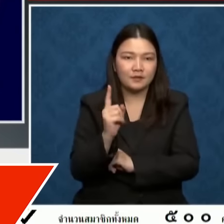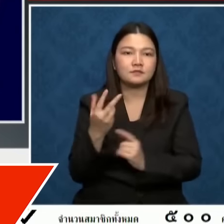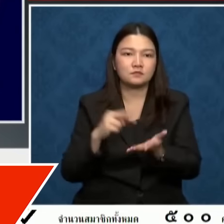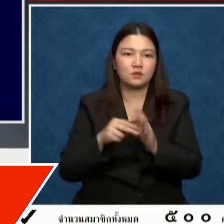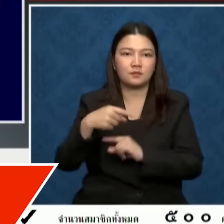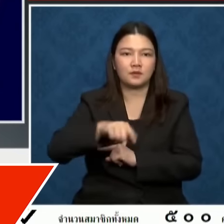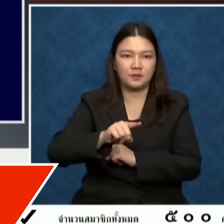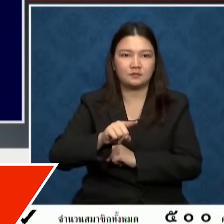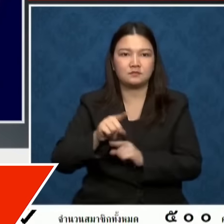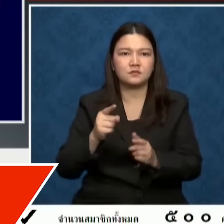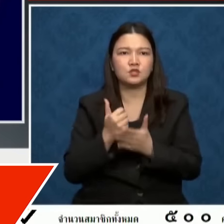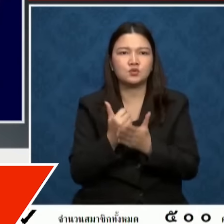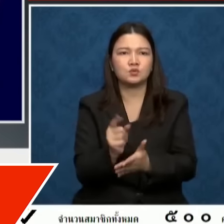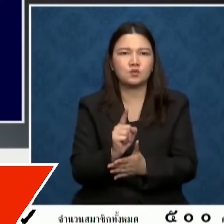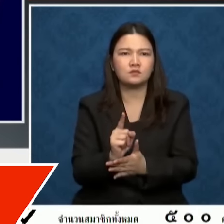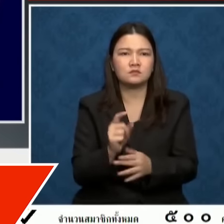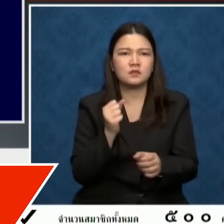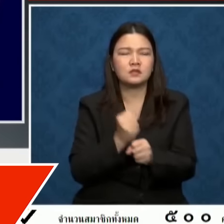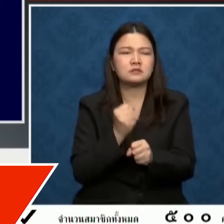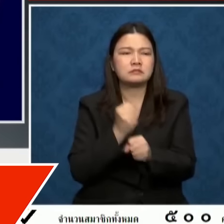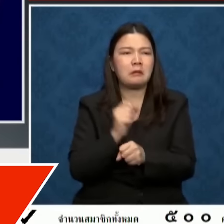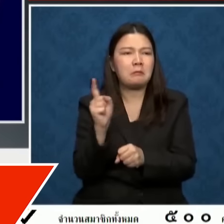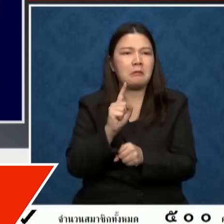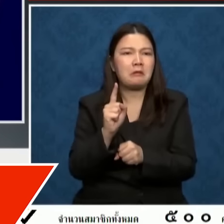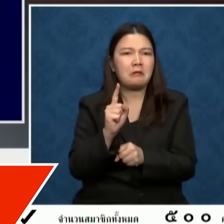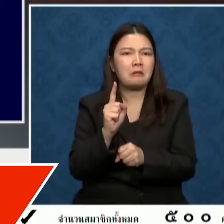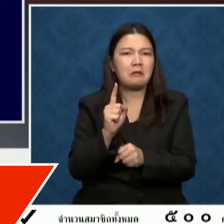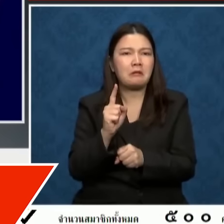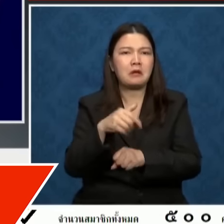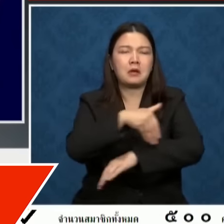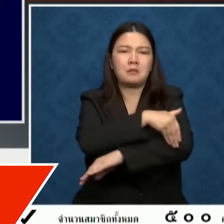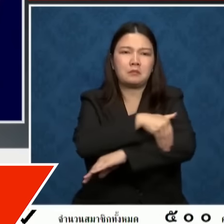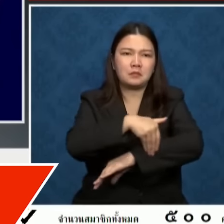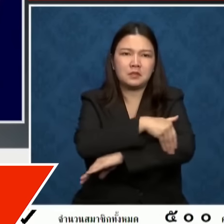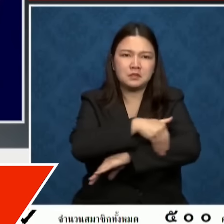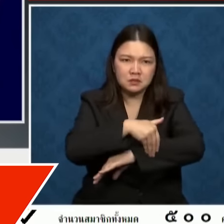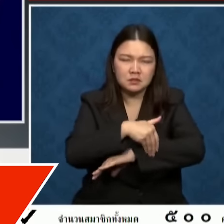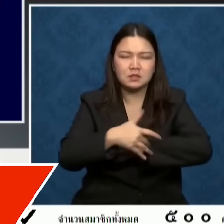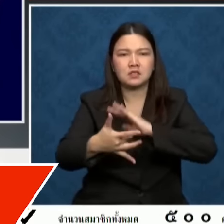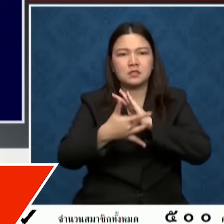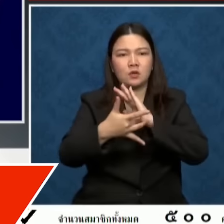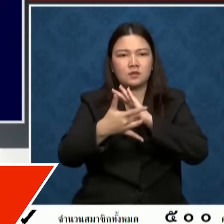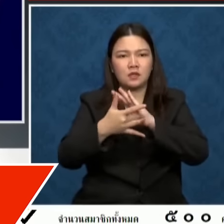เป็นการติดไฟและระบุว่าเป็บัญชีนวตกรรมค่